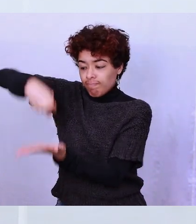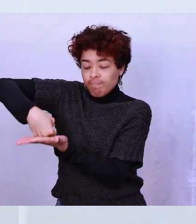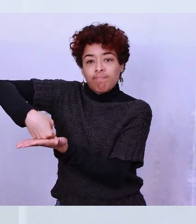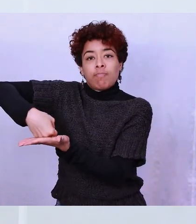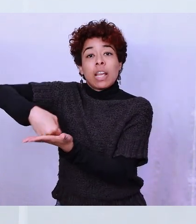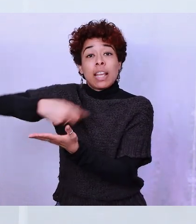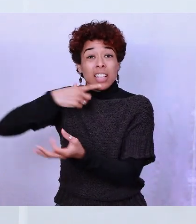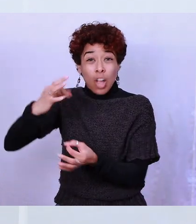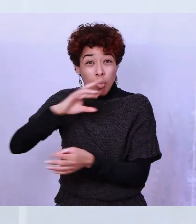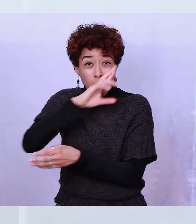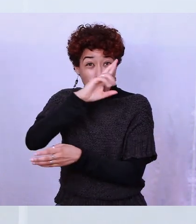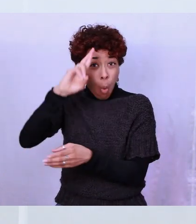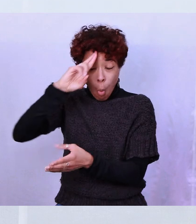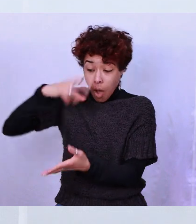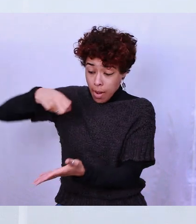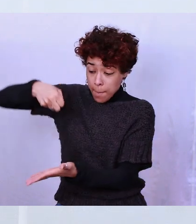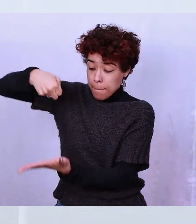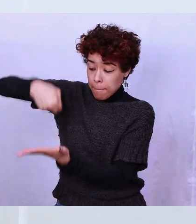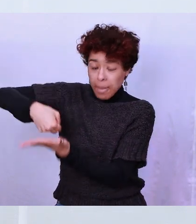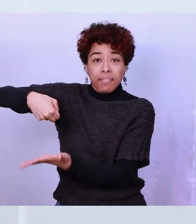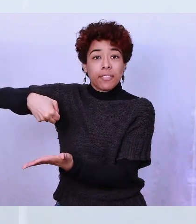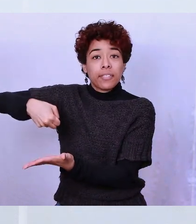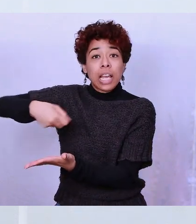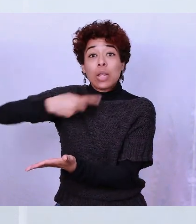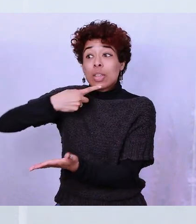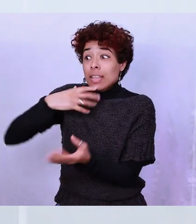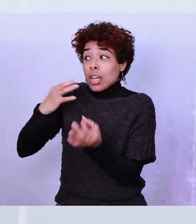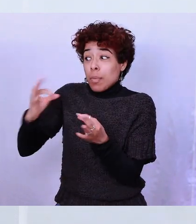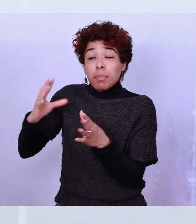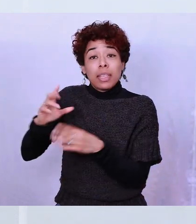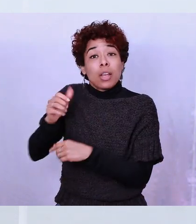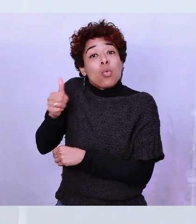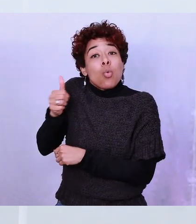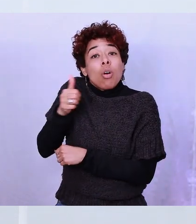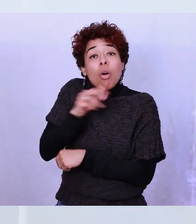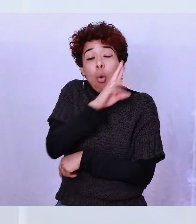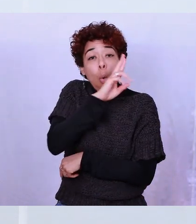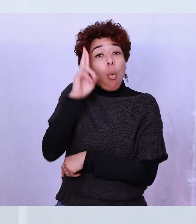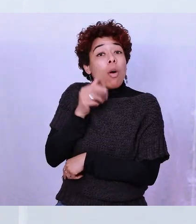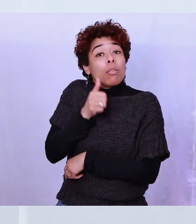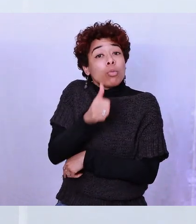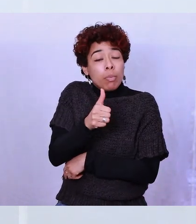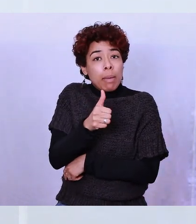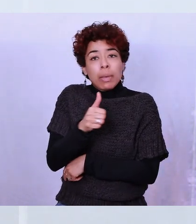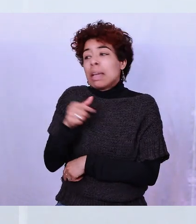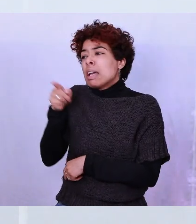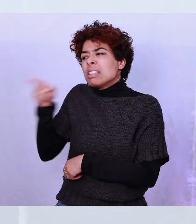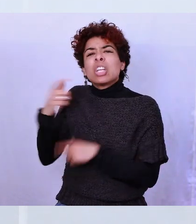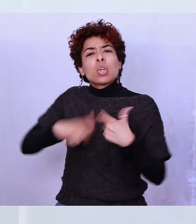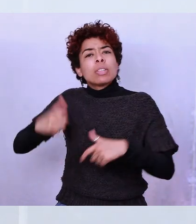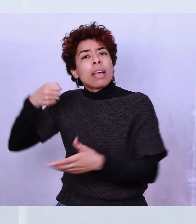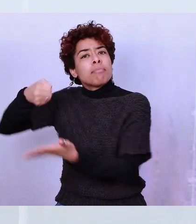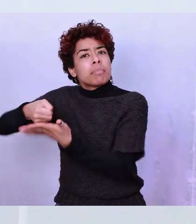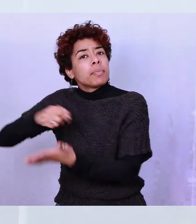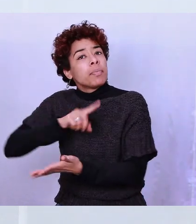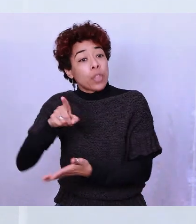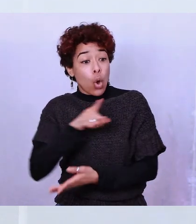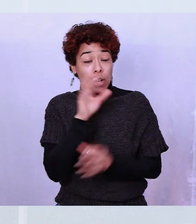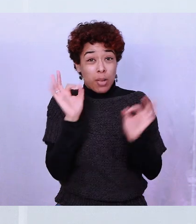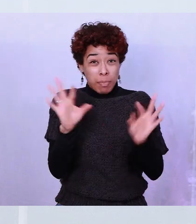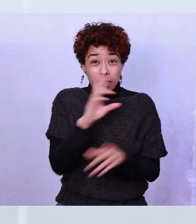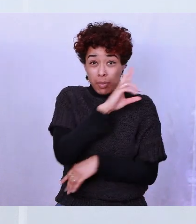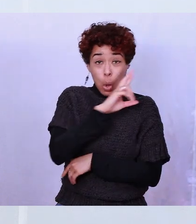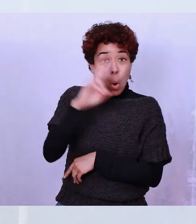qui était dessus et on reconnaissait que c'était le roi lui-même qui apposait sa signature. C'était pas Joseph qui apposait sa signature,